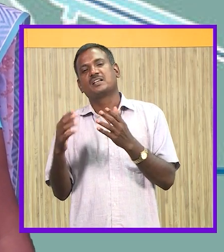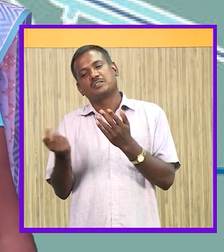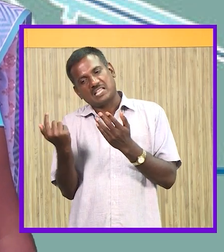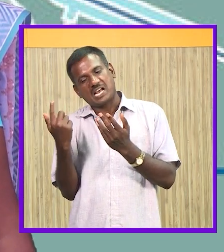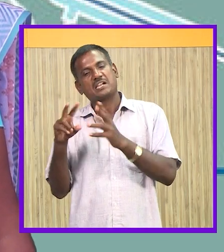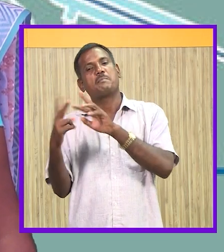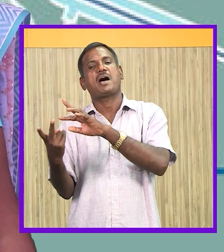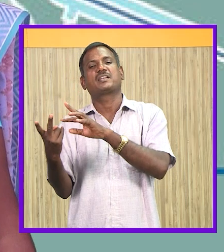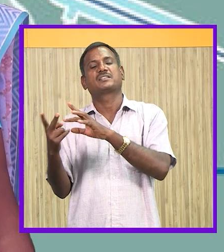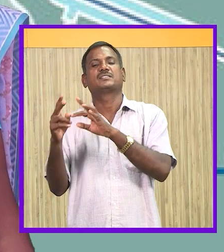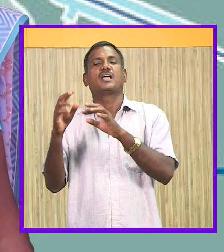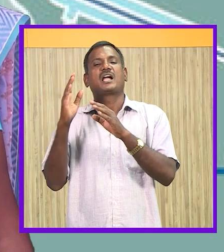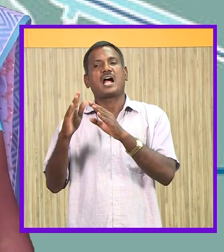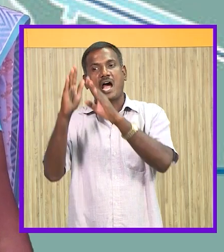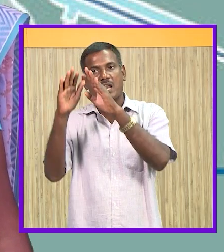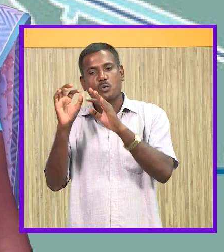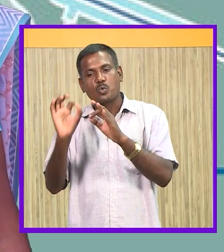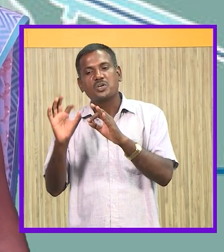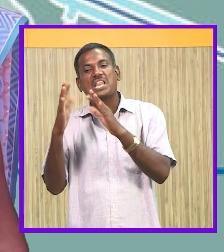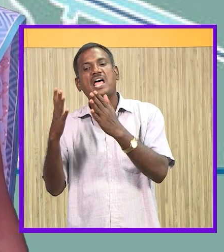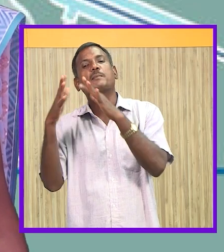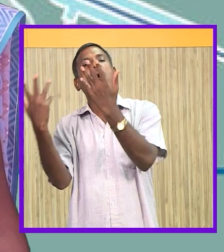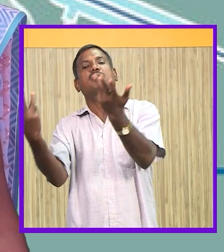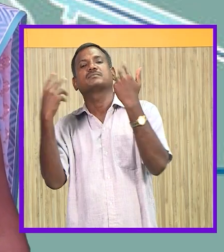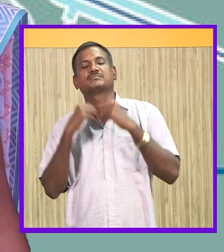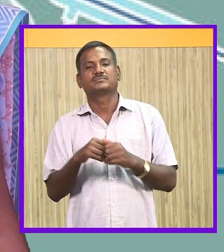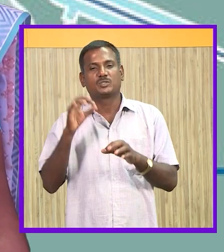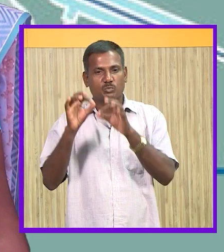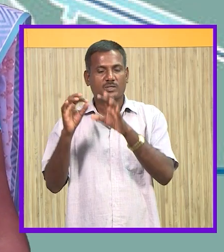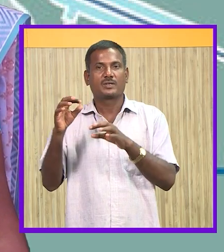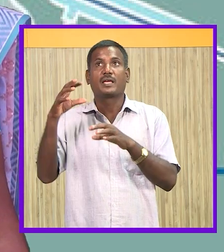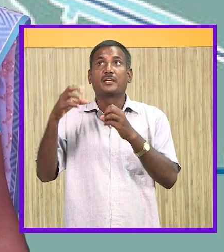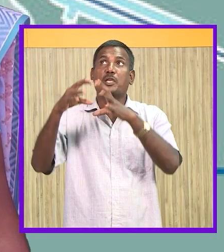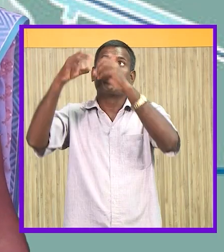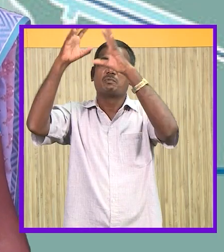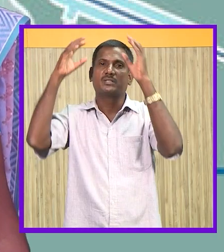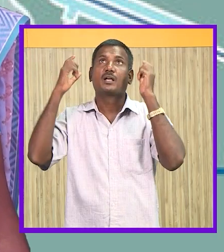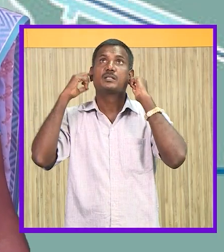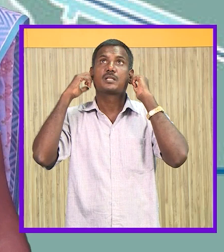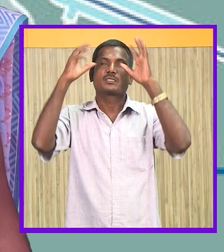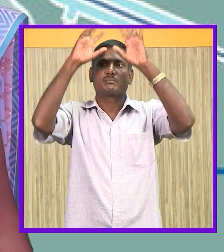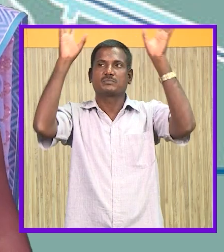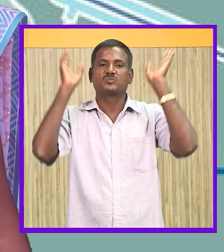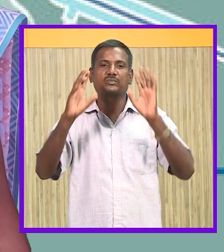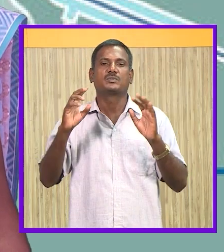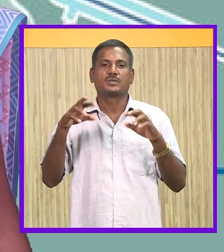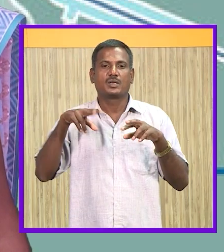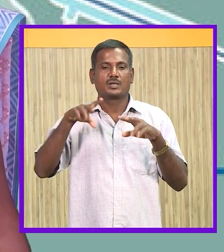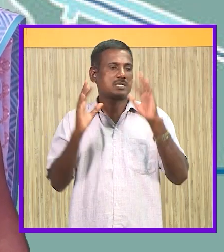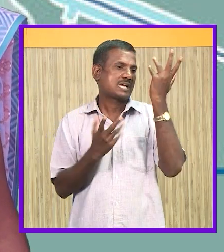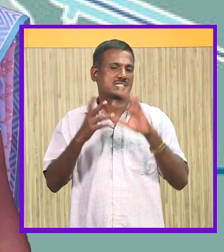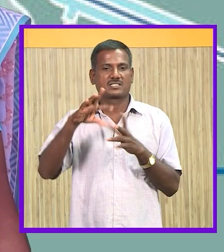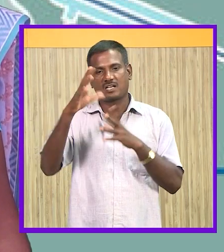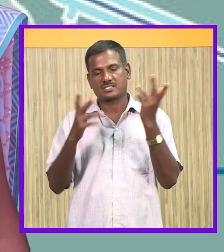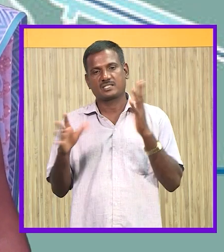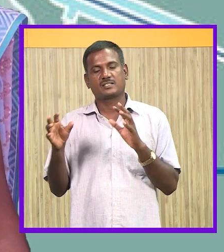தன்னிச்சையாக நடைபெறக்கூடிய சில மாற்றங்களை கால ஒழுங்கற்ற மாற்றம் எனலாம். எடுத்துக்காட்டாக எரிமலை வெடித்தல், நிலநடுக்கம், நடனத்தின் போது